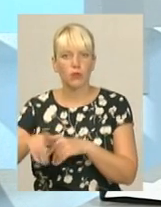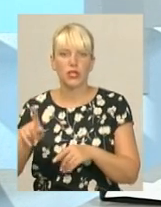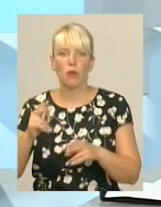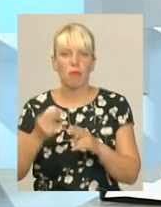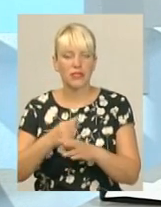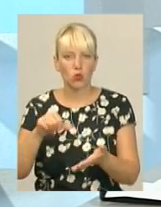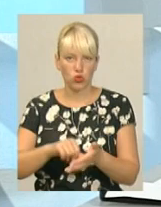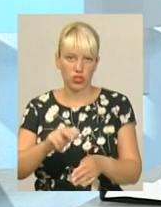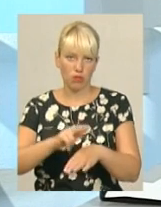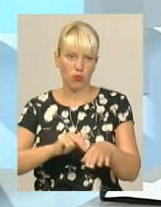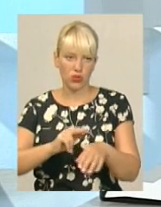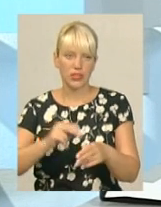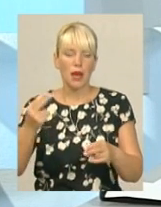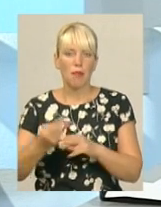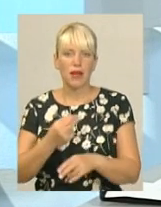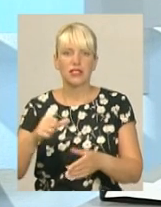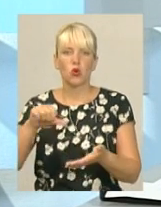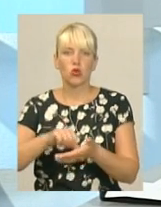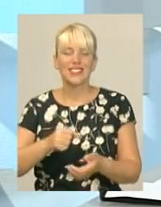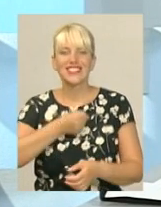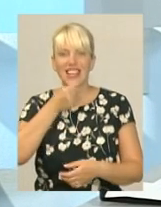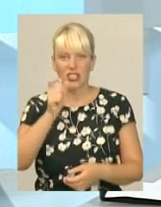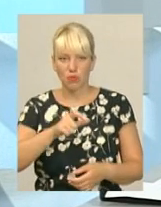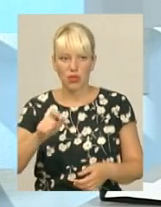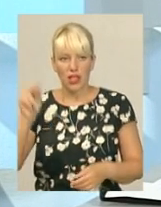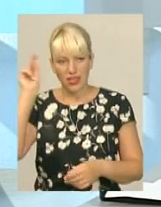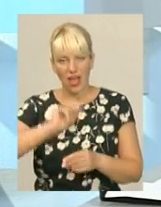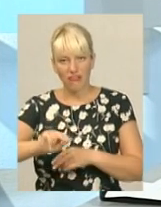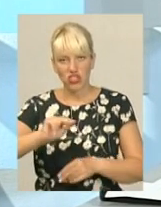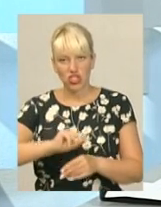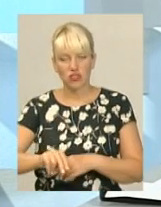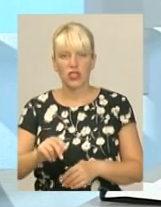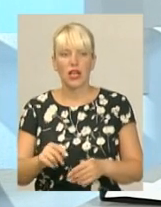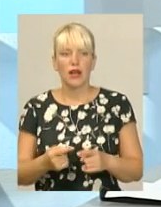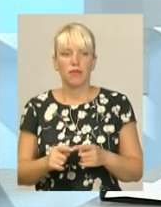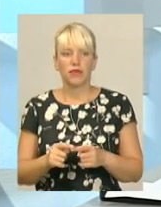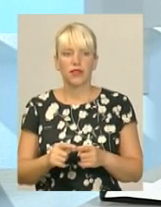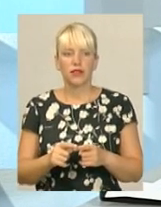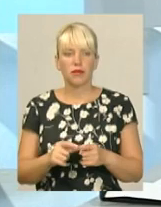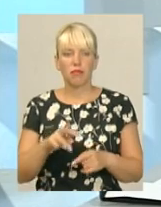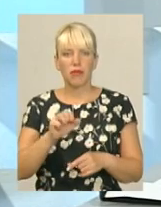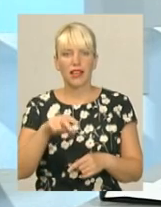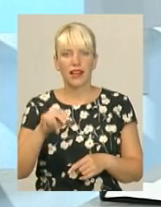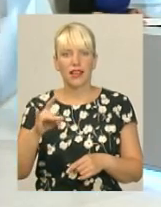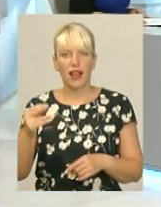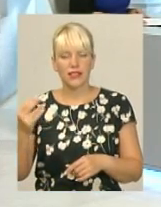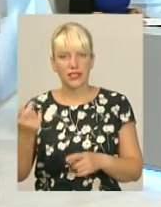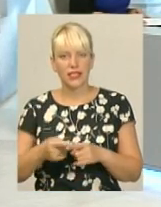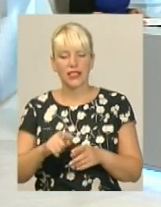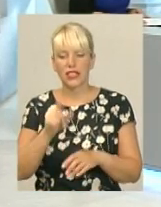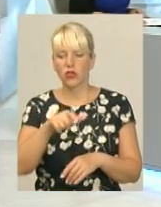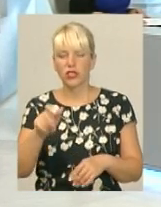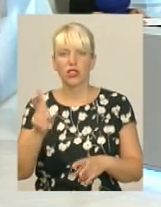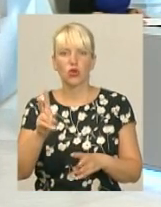працівників поліції, без участі старших осіб, навчивши медіації, тобто тих учнів,